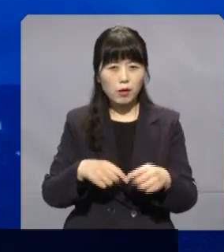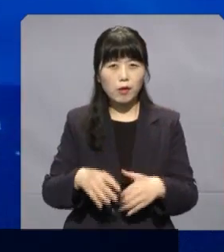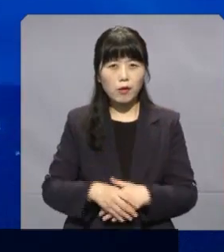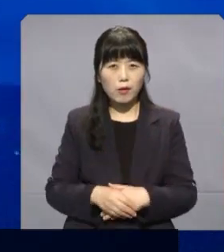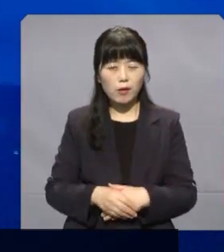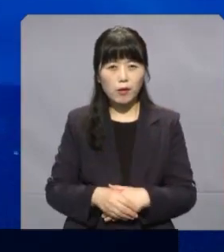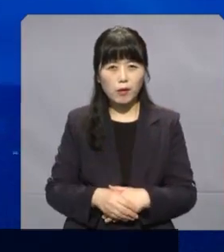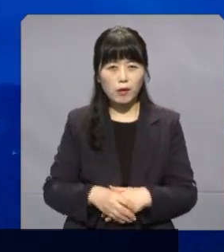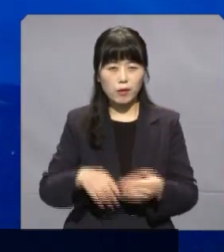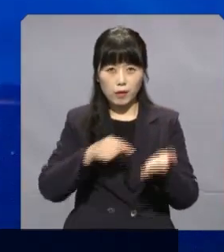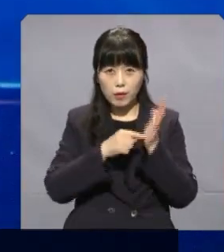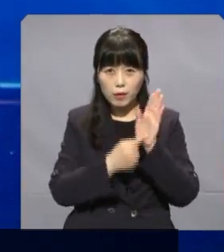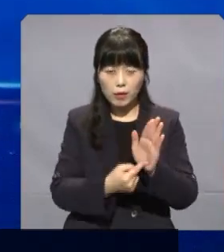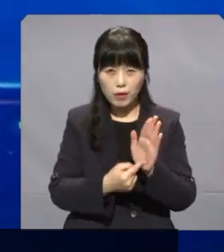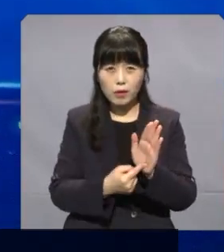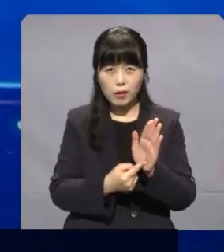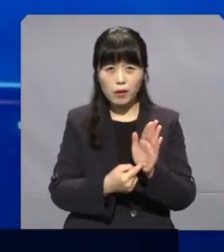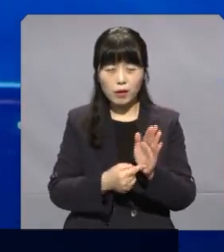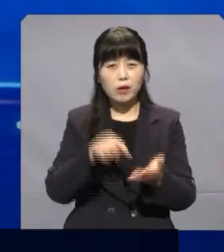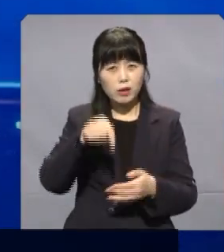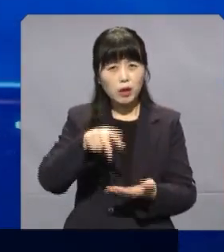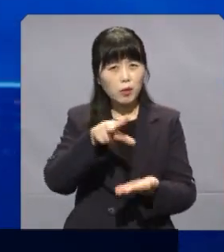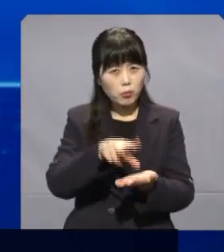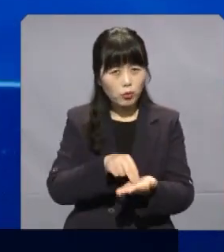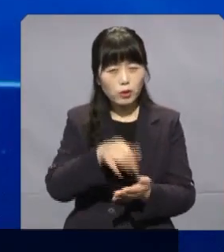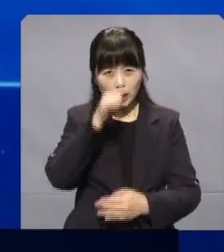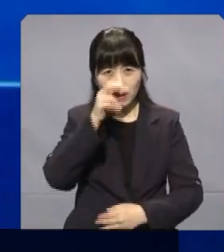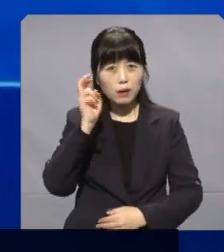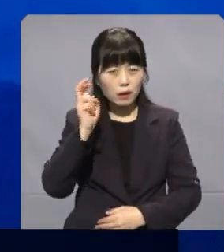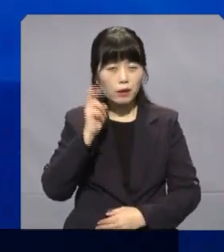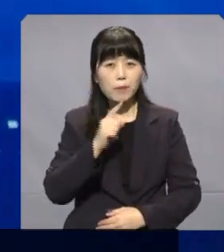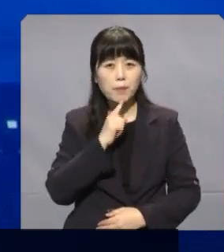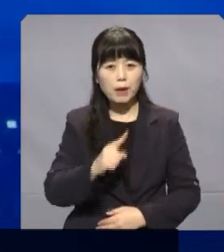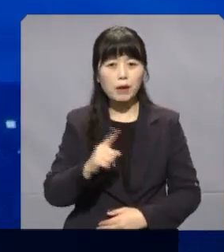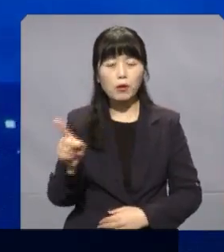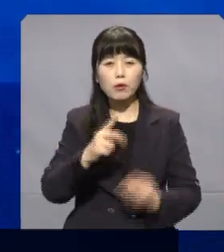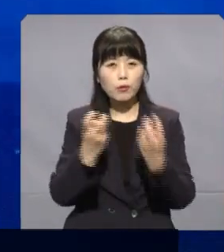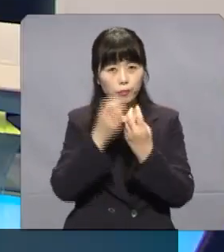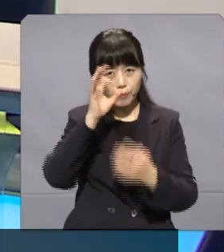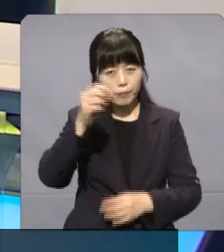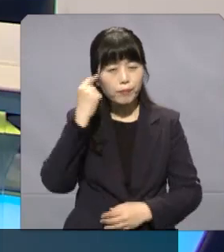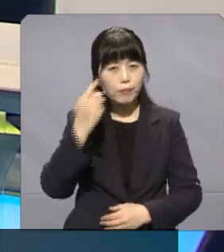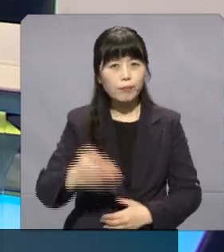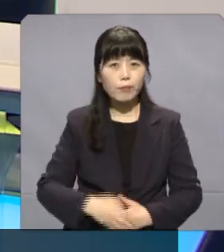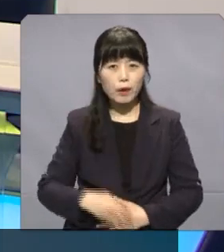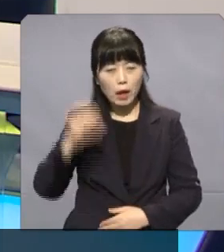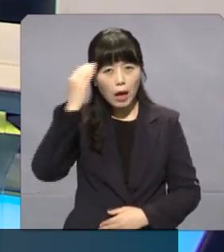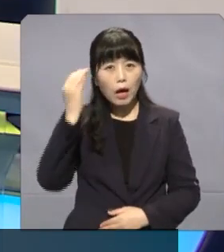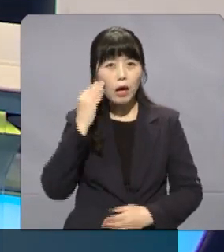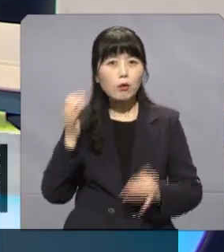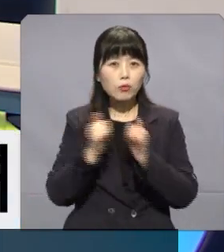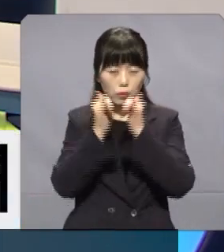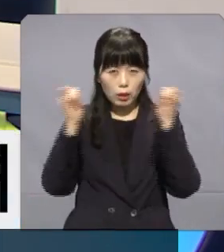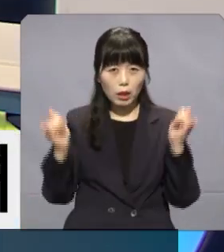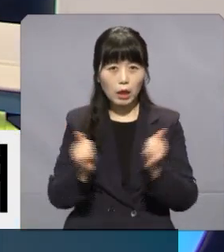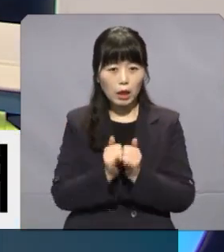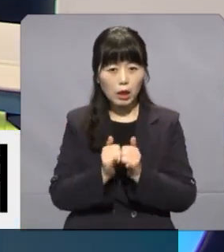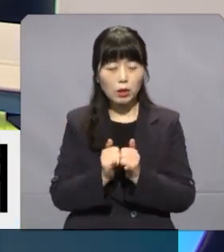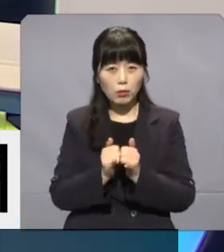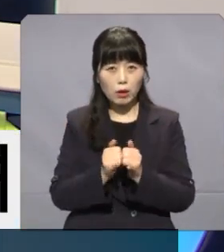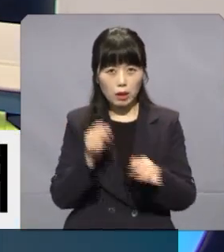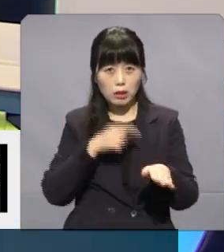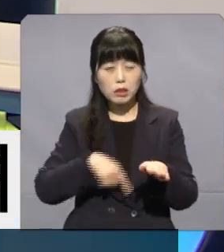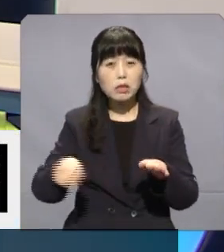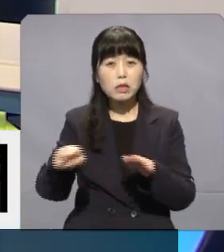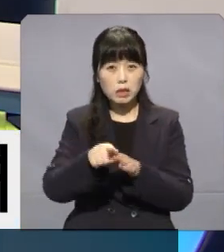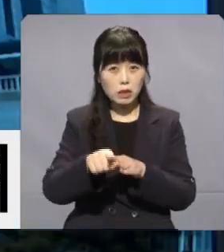문제처럼 침소봉대하는게 아니냐 이것도 문제 아니냐 이런 고민도 있습니다 박효신은 어떻게 보세요 지금 우리 한국사회의 그 소위